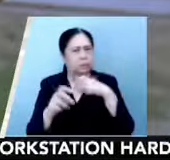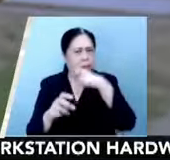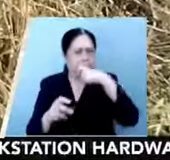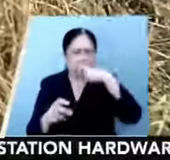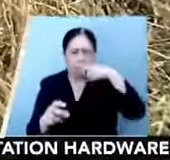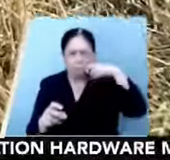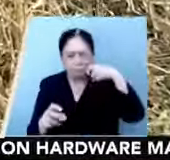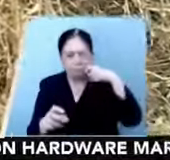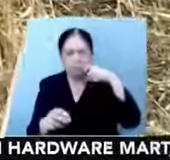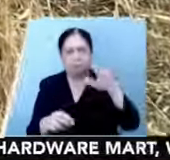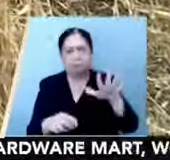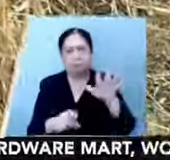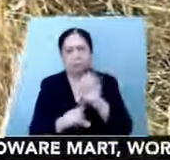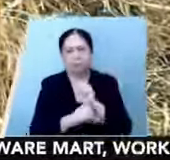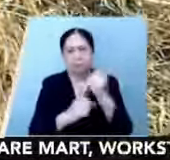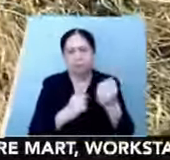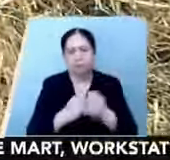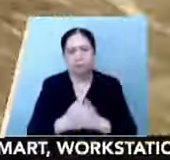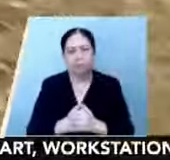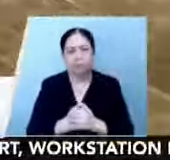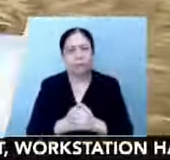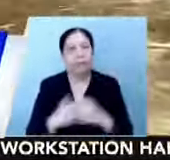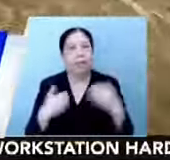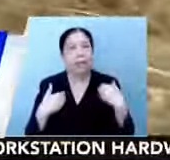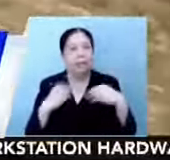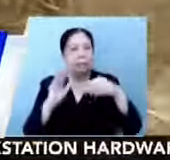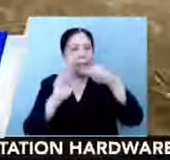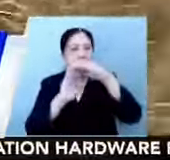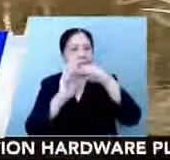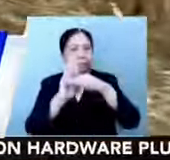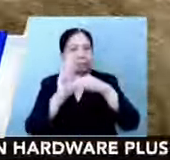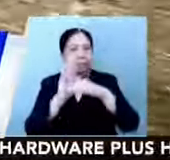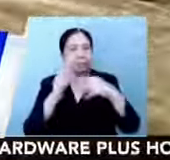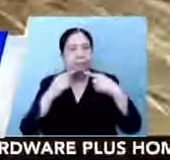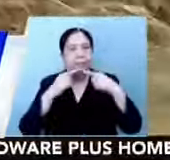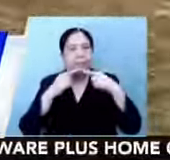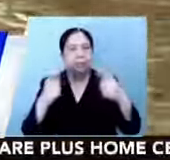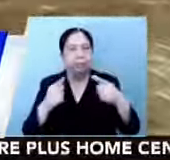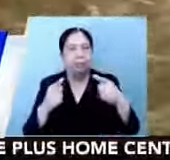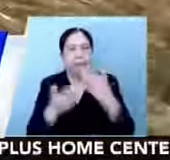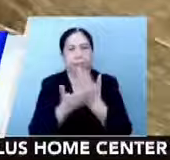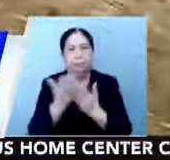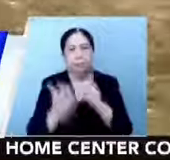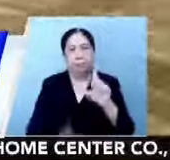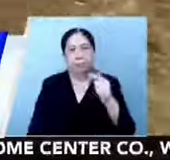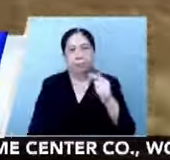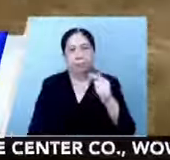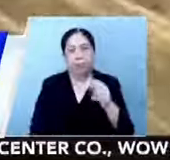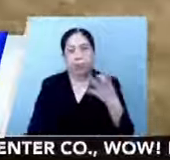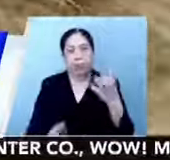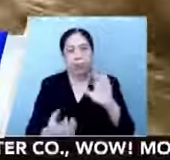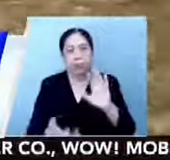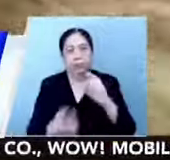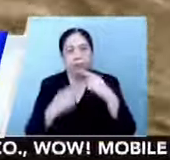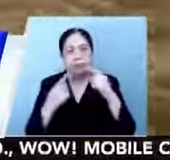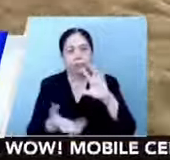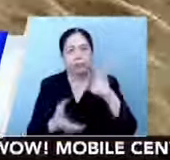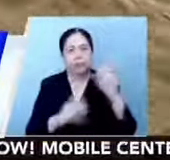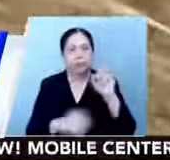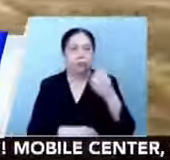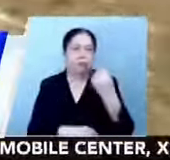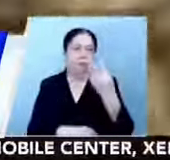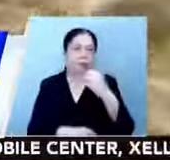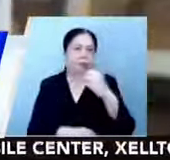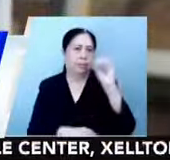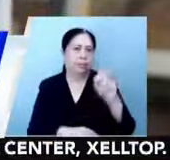conditions. May criteria naman daw para makapagdeklara ang ilang LGU ng state of calamity. Dapat 15% ng population